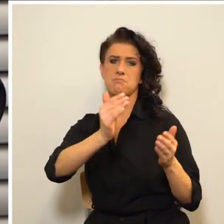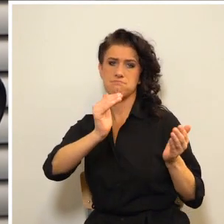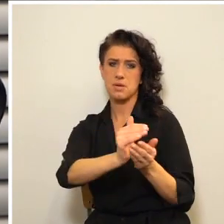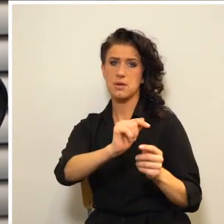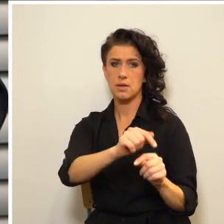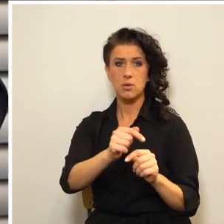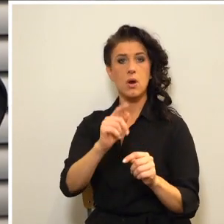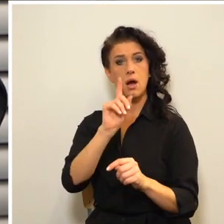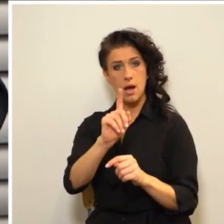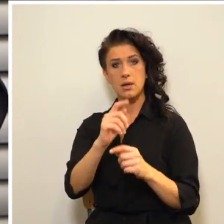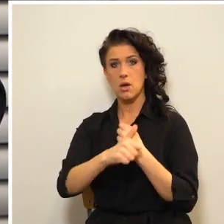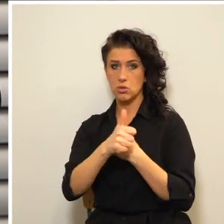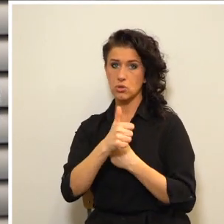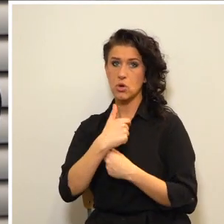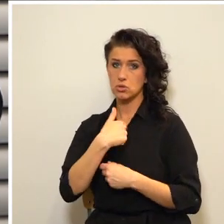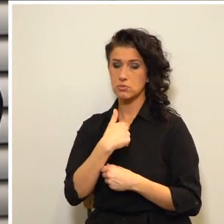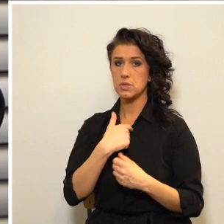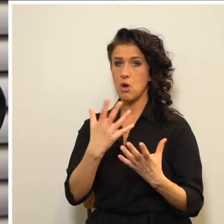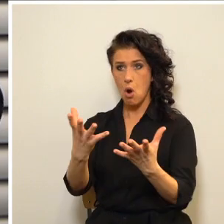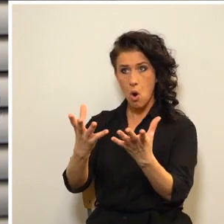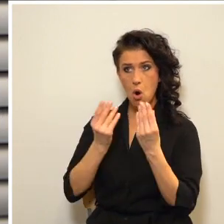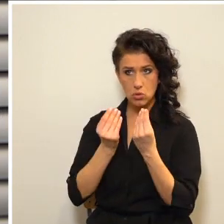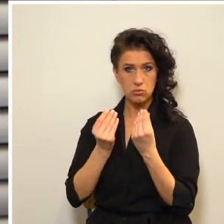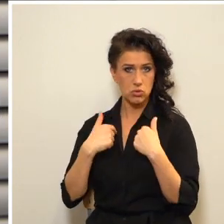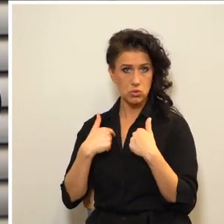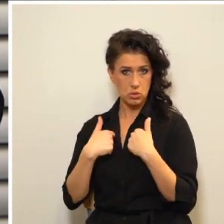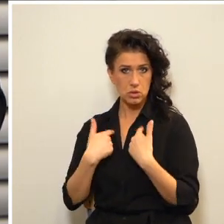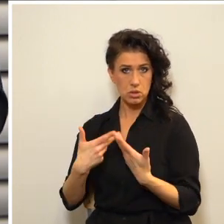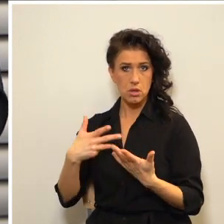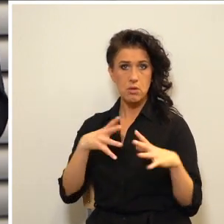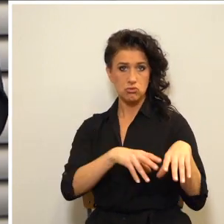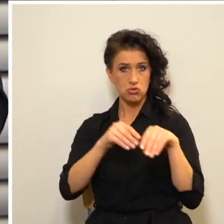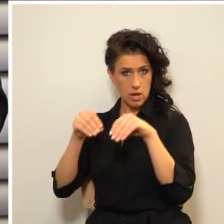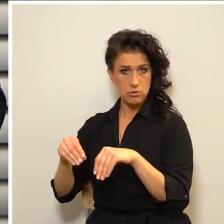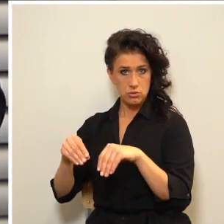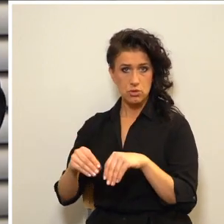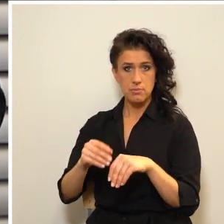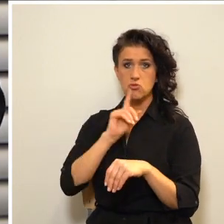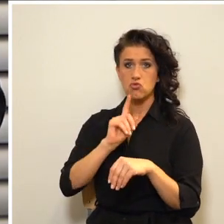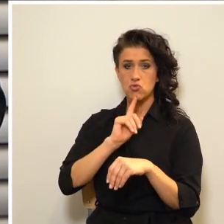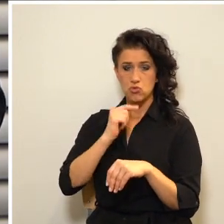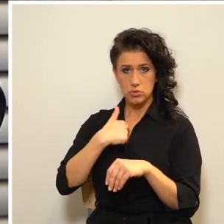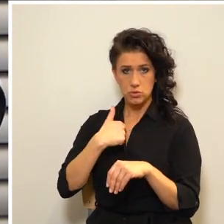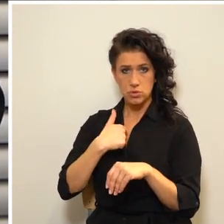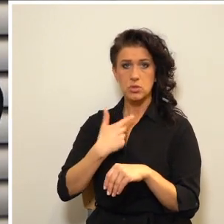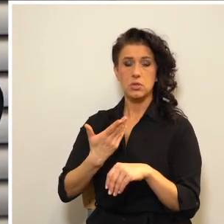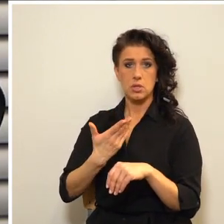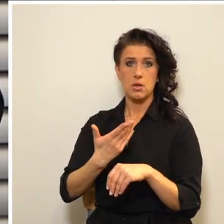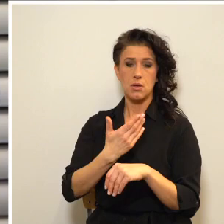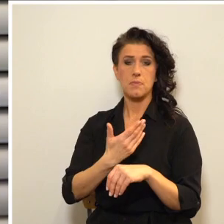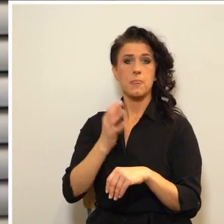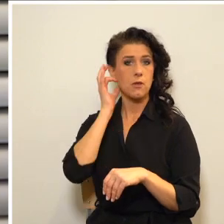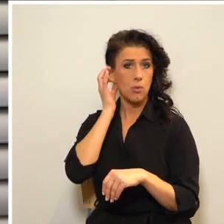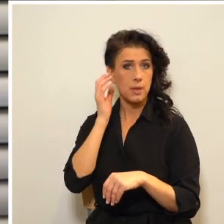recepcję jakby odbiór przeszczepu przez pacjentów kobiety i